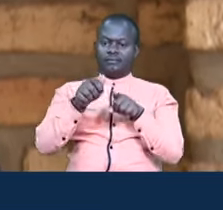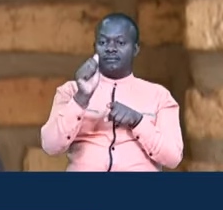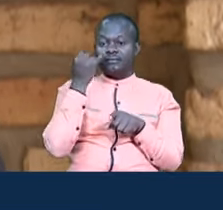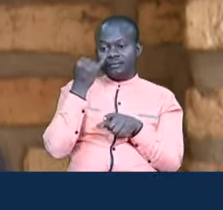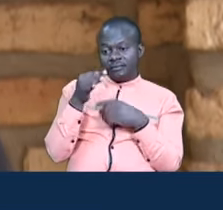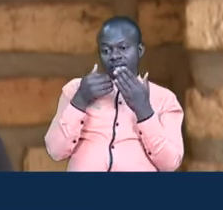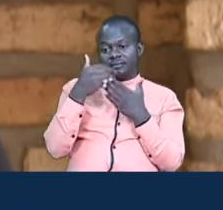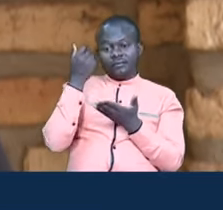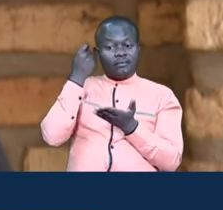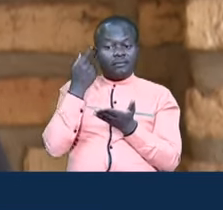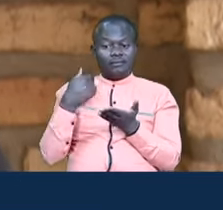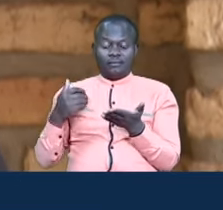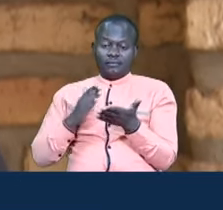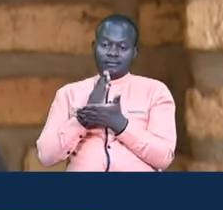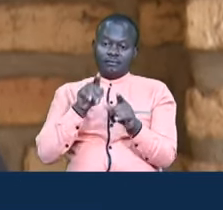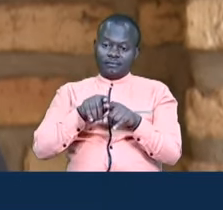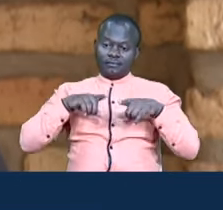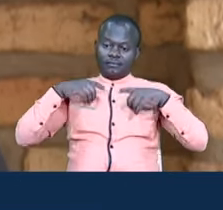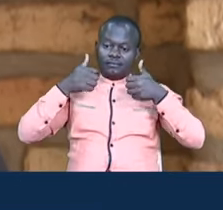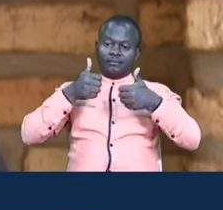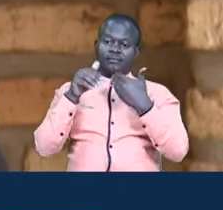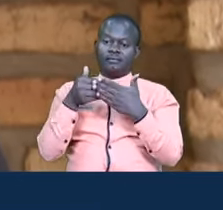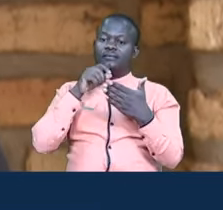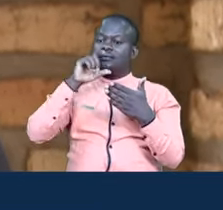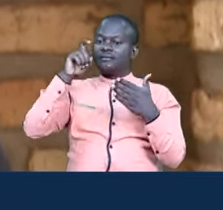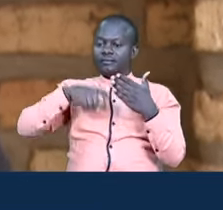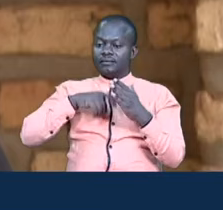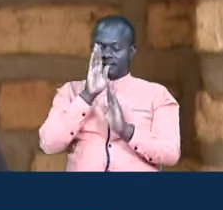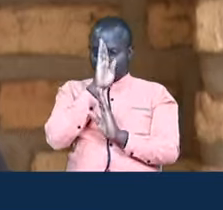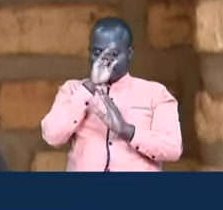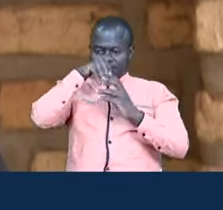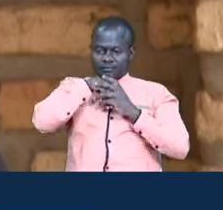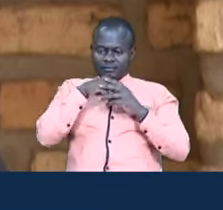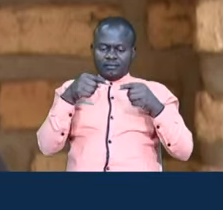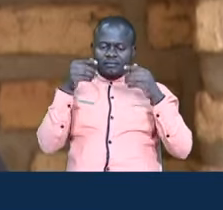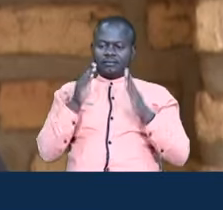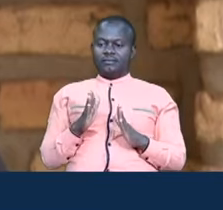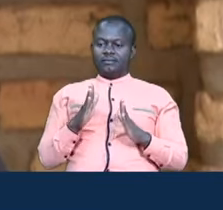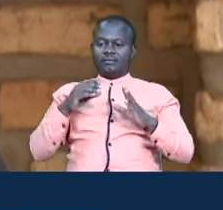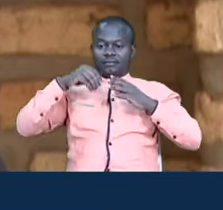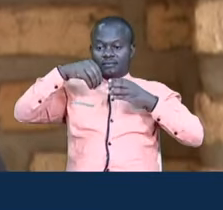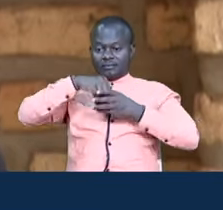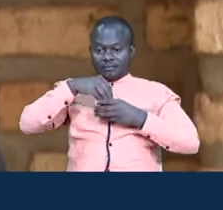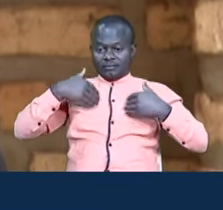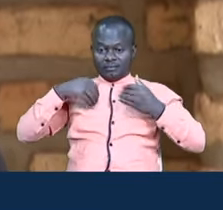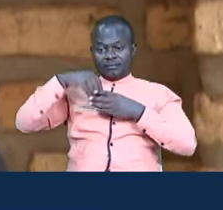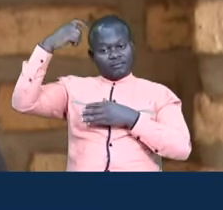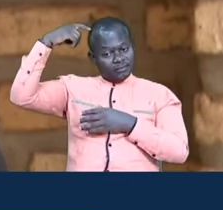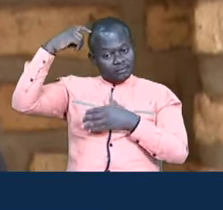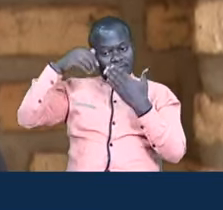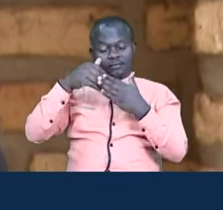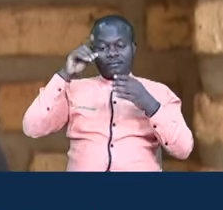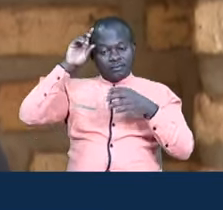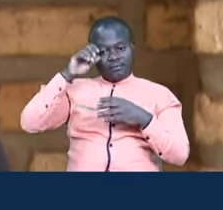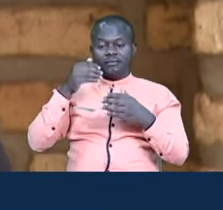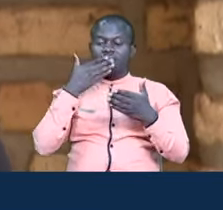niba wumva ko afite uburenganzira bwo kubaho nawe, ntabwo wakwiye kwibikamo rwa rwango. Waba muzima mu mutwe ukabugira ibitekerezo